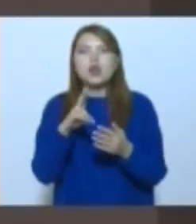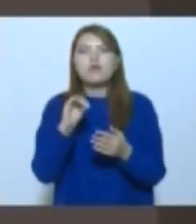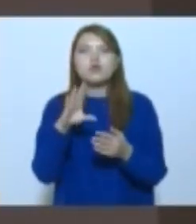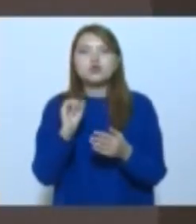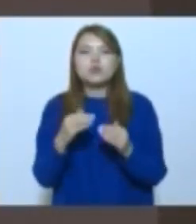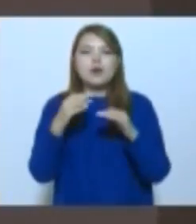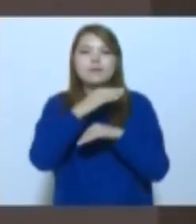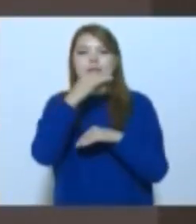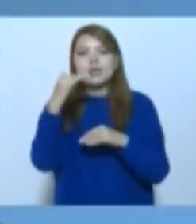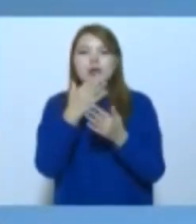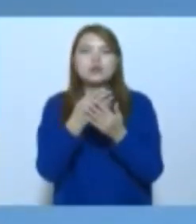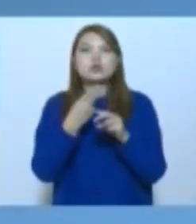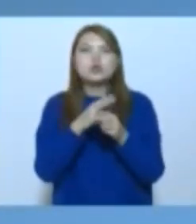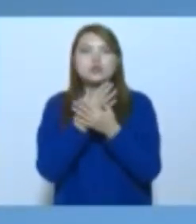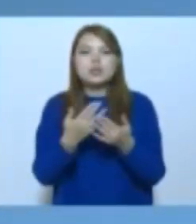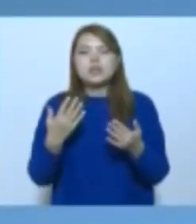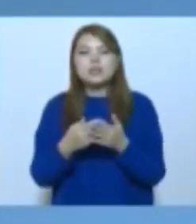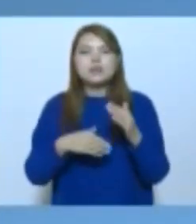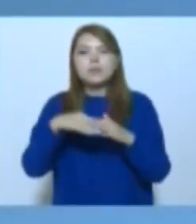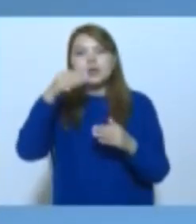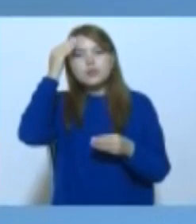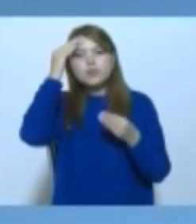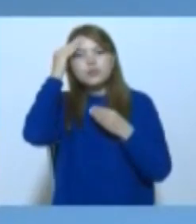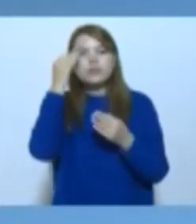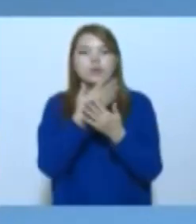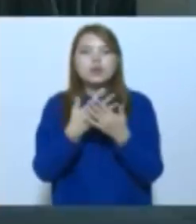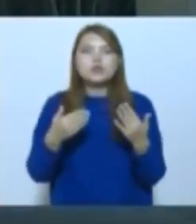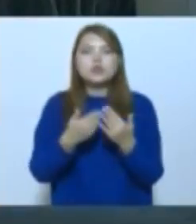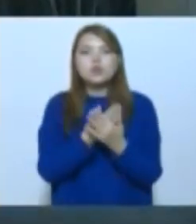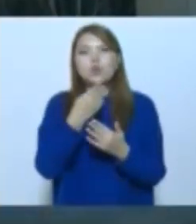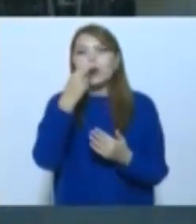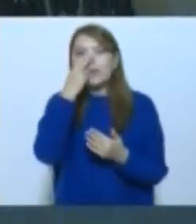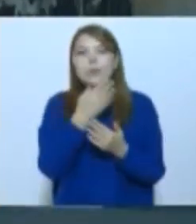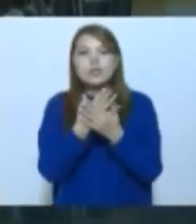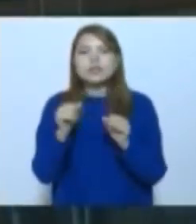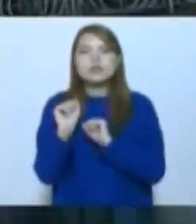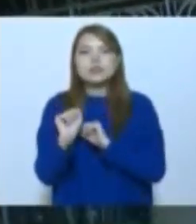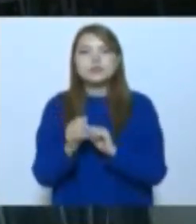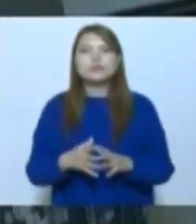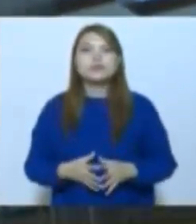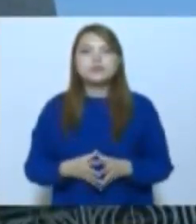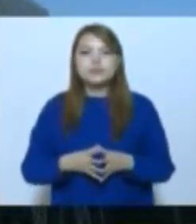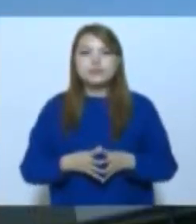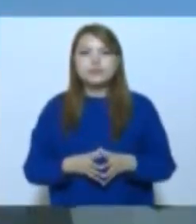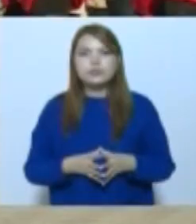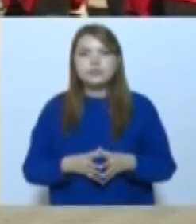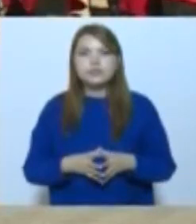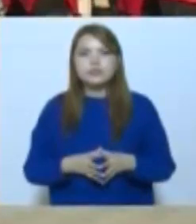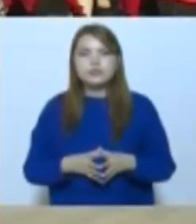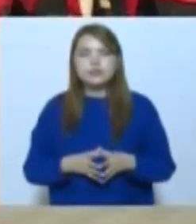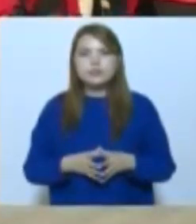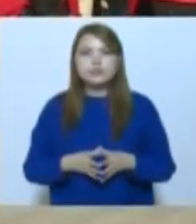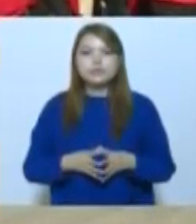большой высоте. По мнению экспертов, жители из года в год приучаются к культуре соблюдения мер безопасности.